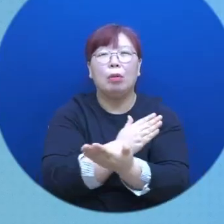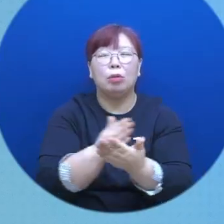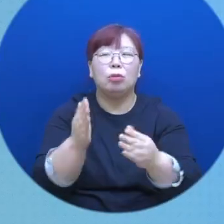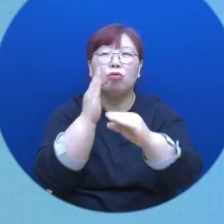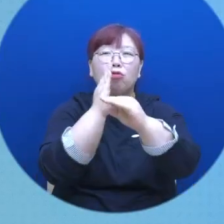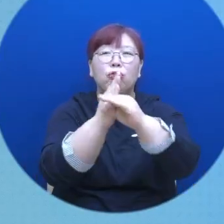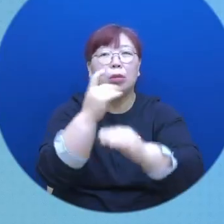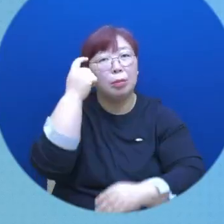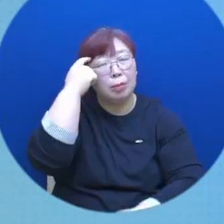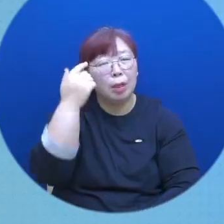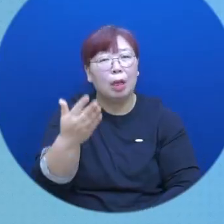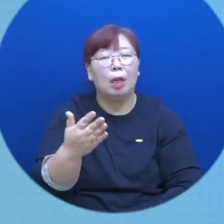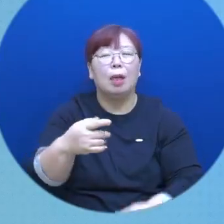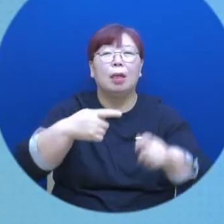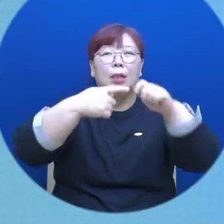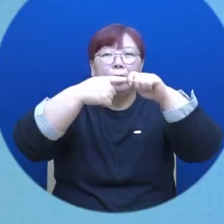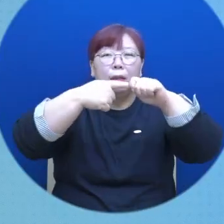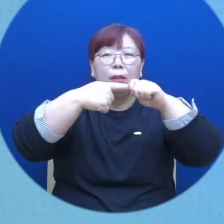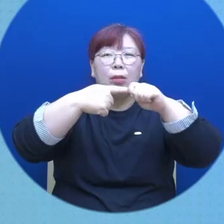첫째,